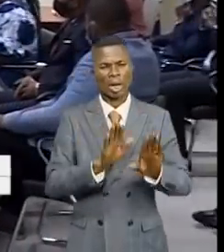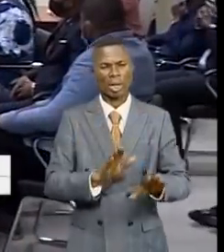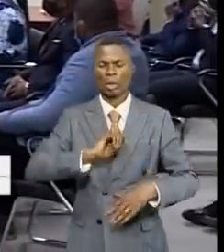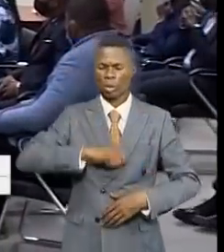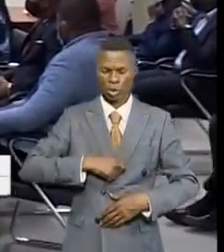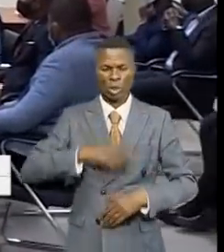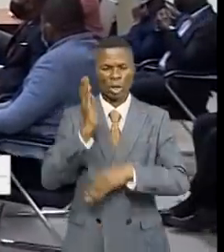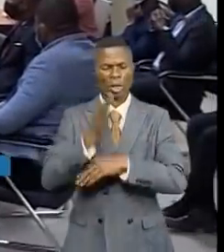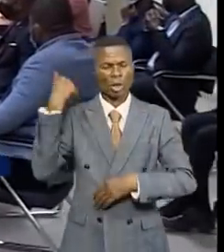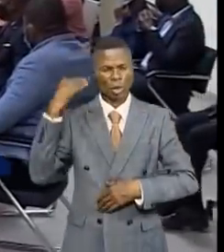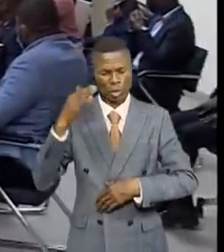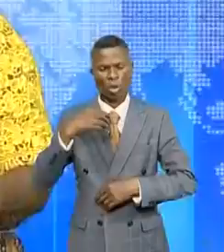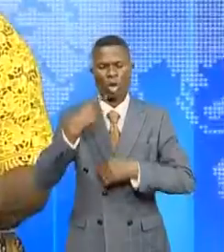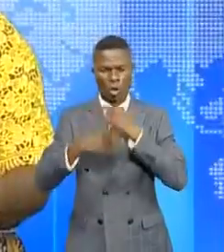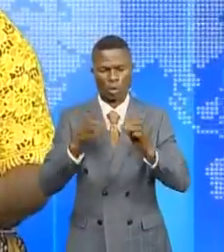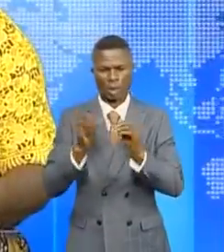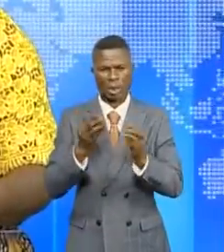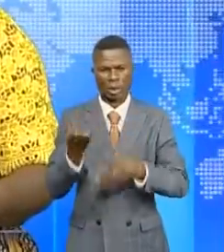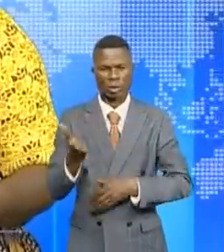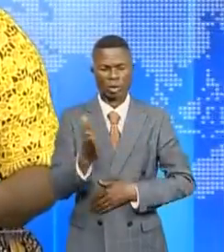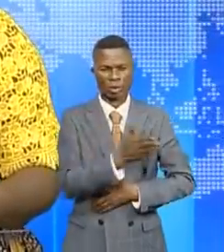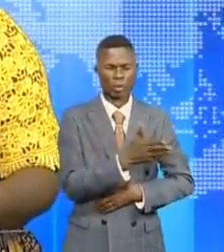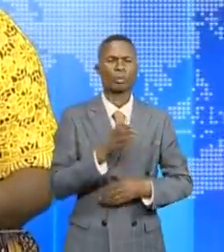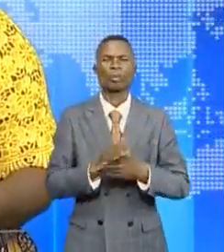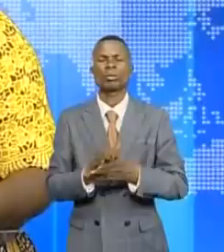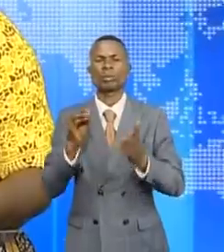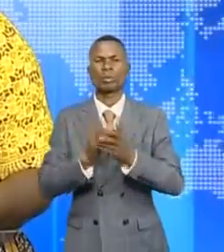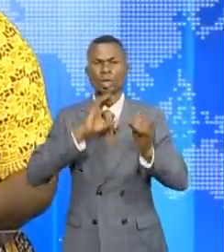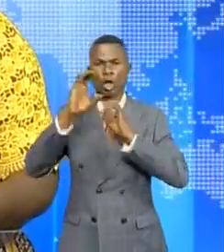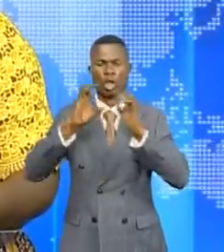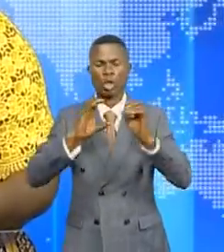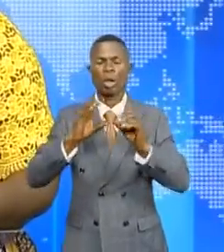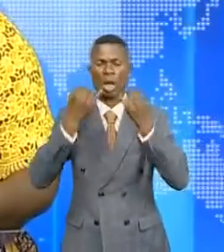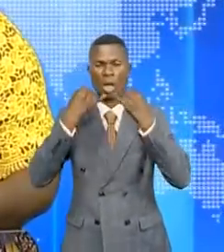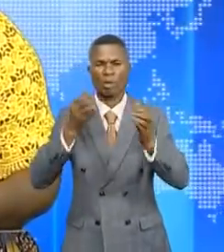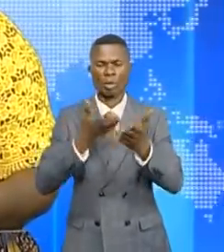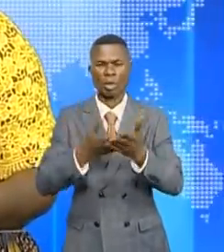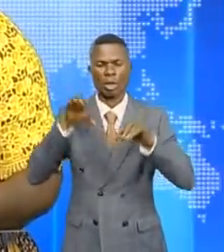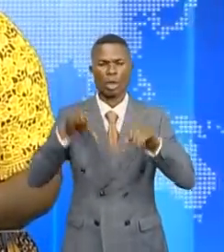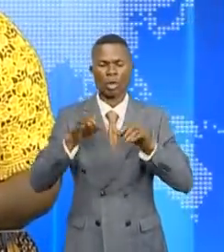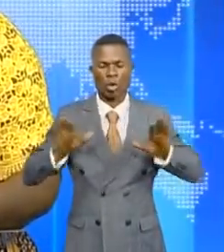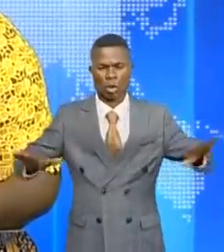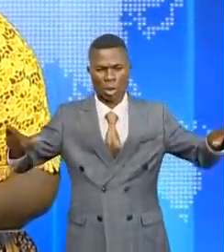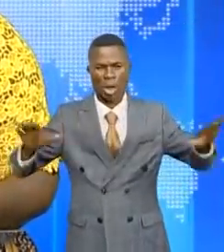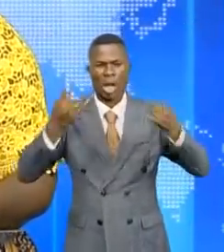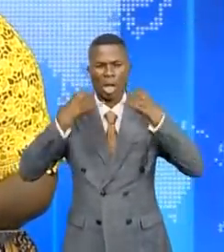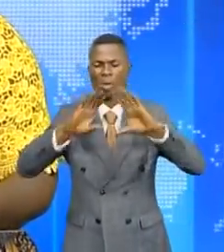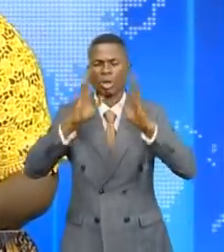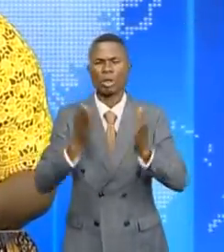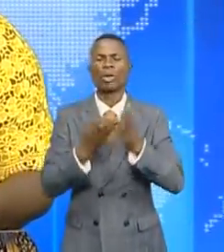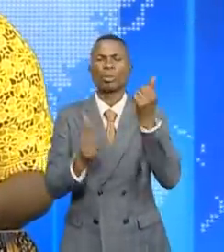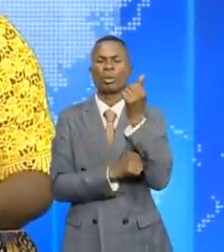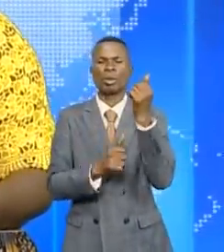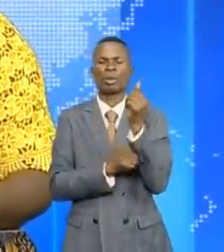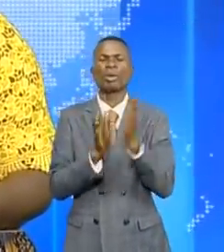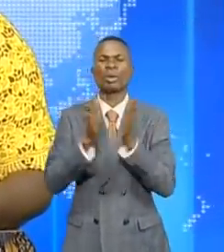le Conseil d'État se prononce. Un autre communiqué dans ce journal Congo Airways informe le public en